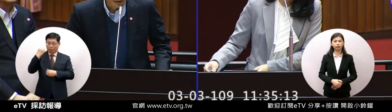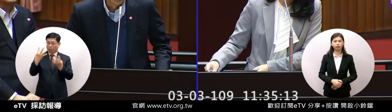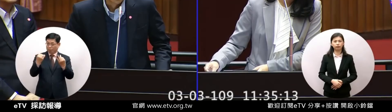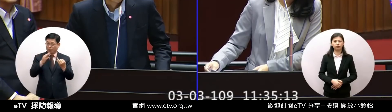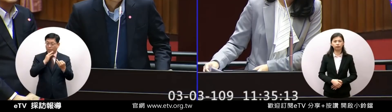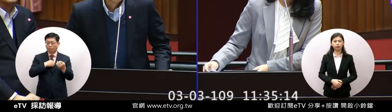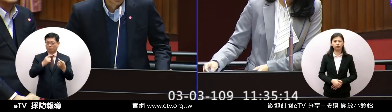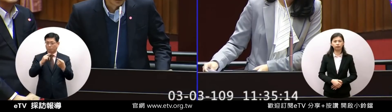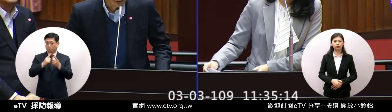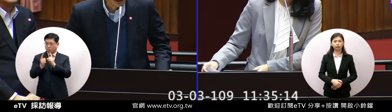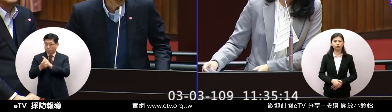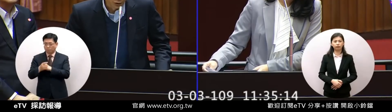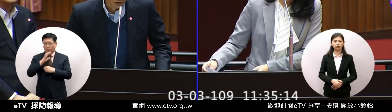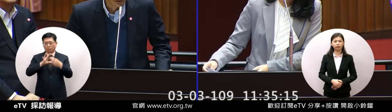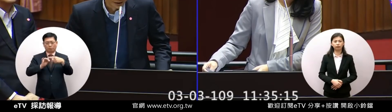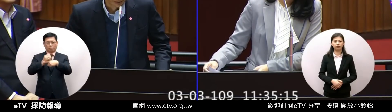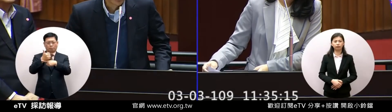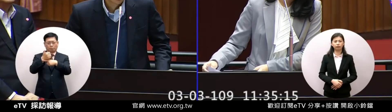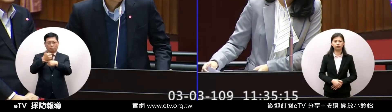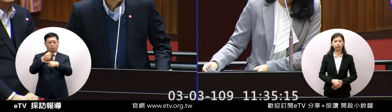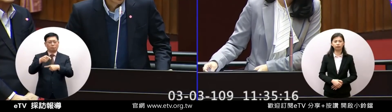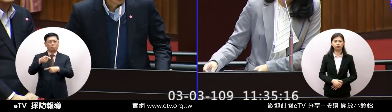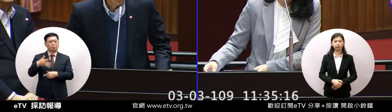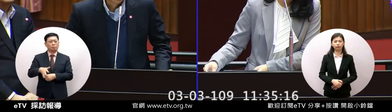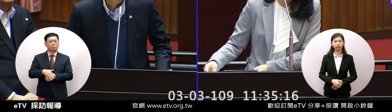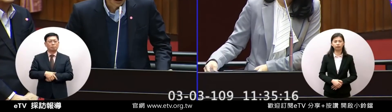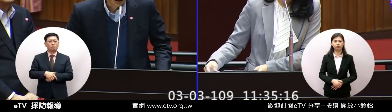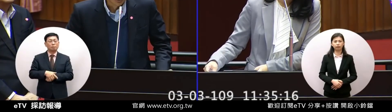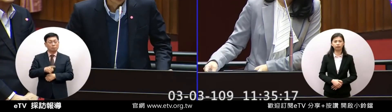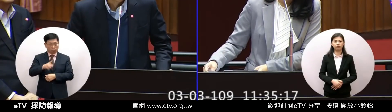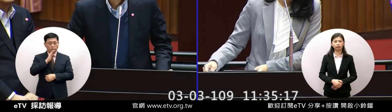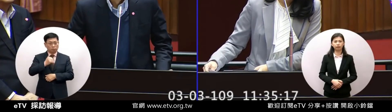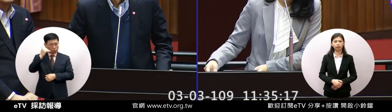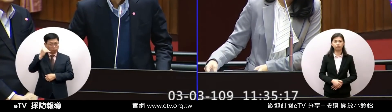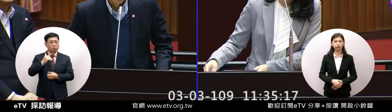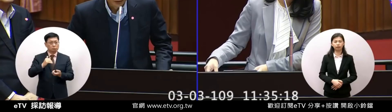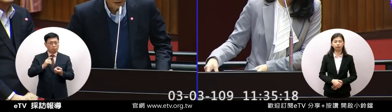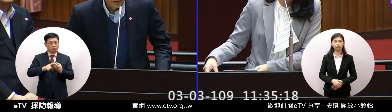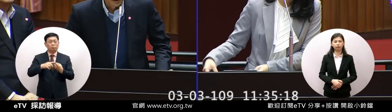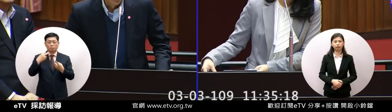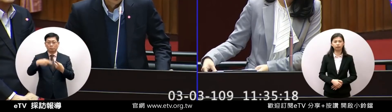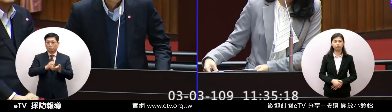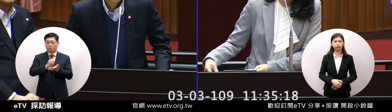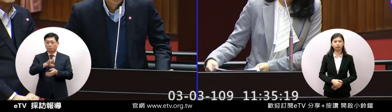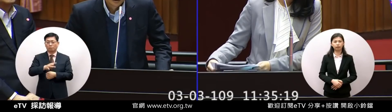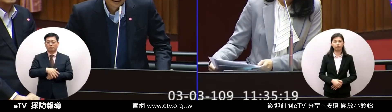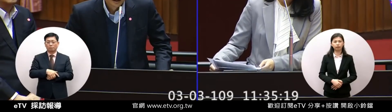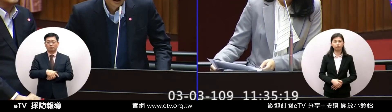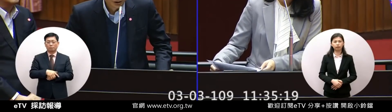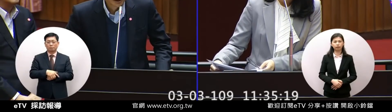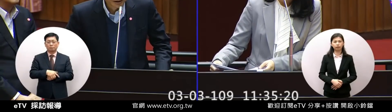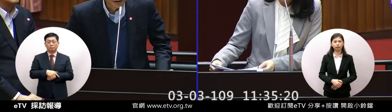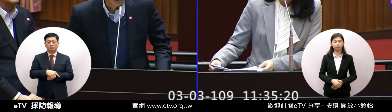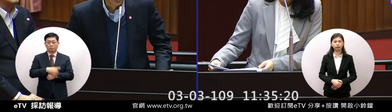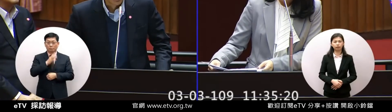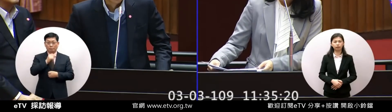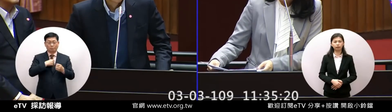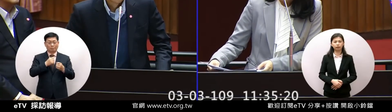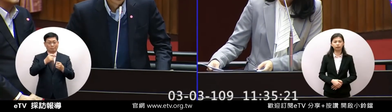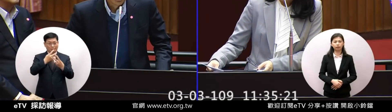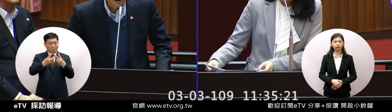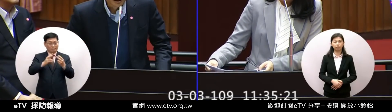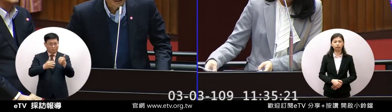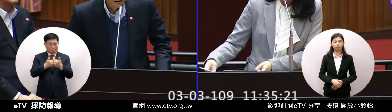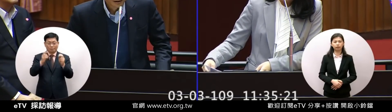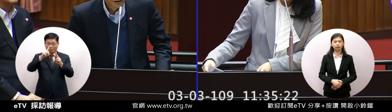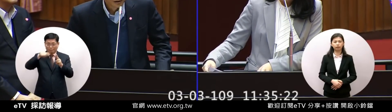数据的转换率哈是到55%多， 是， 那么这个是相当高的，而且跟委员报告，客会的电子券